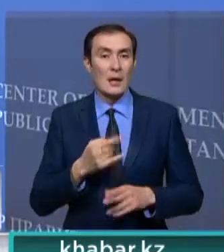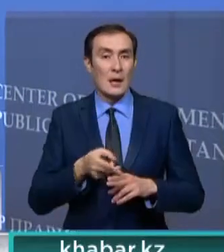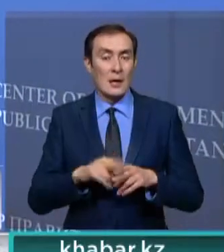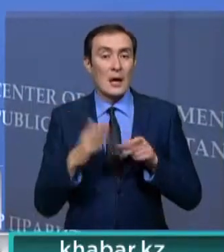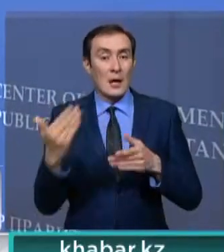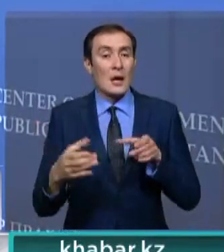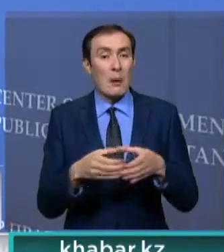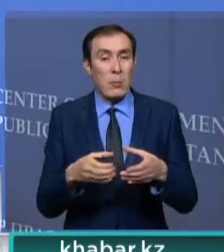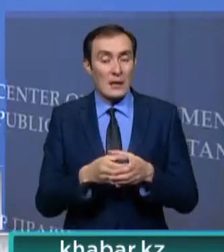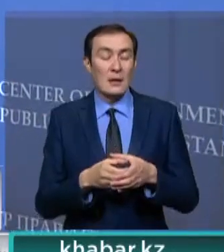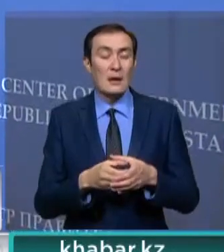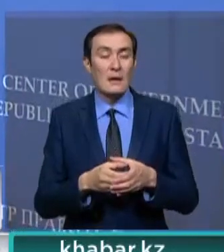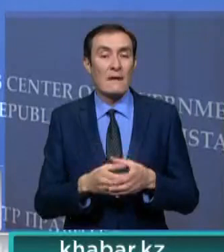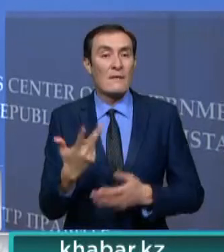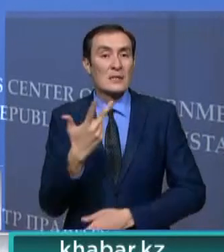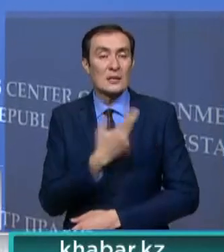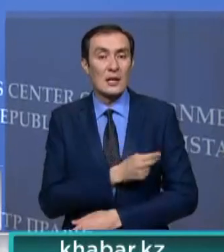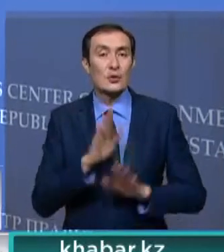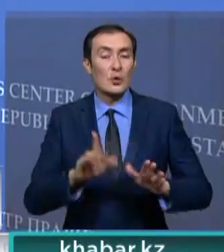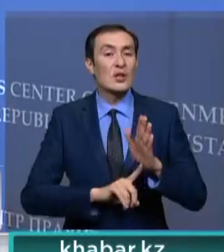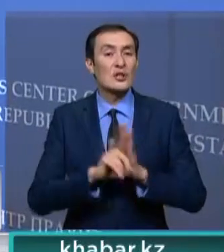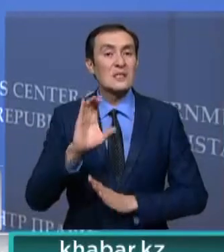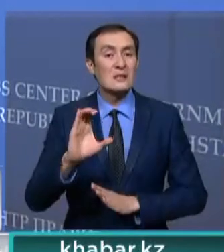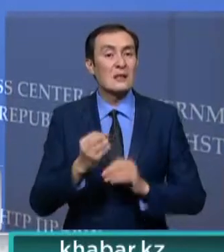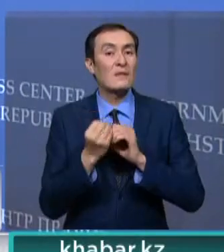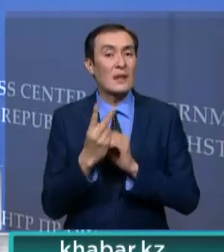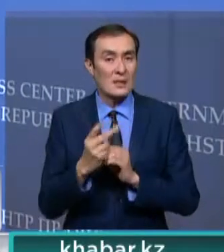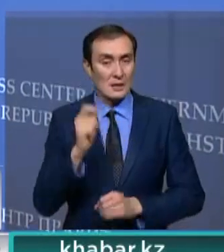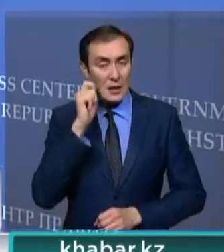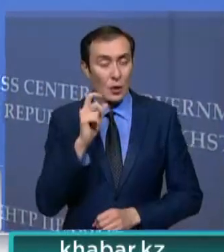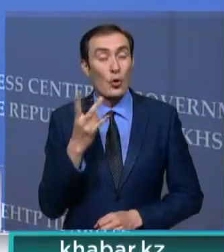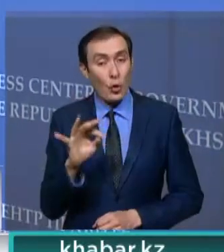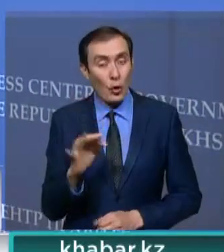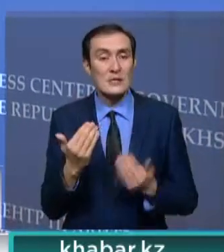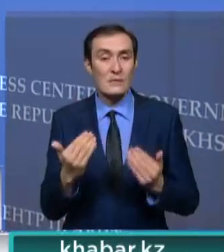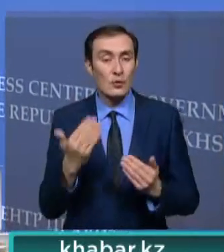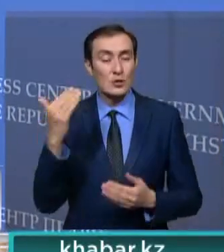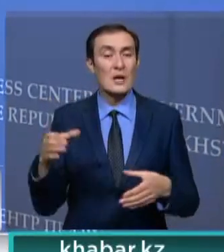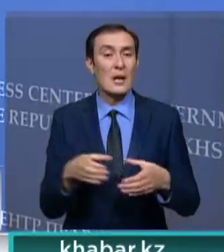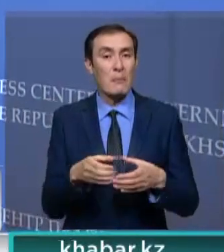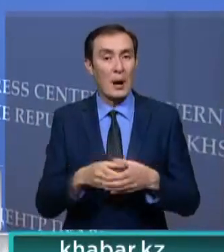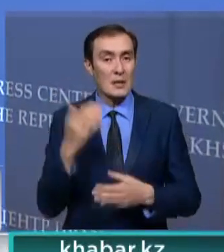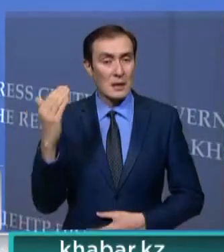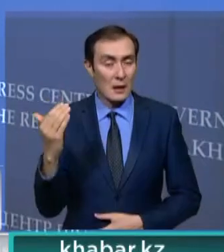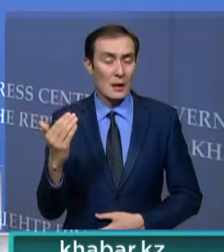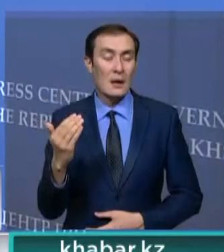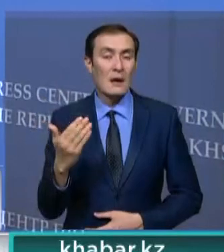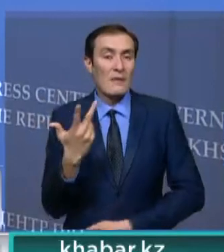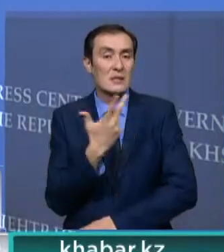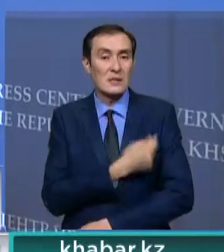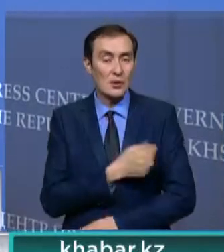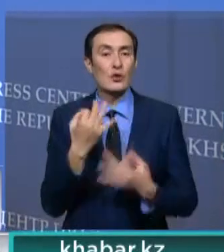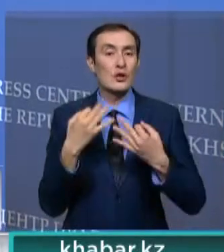Pfizer, вакцинация с 12 лет. Но хочу отметить, что сегодня уже производитель допускает